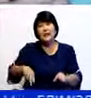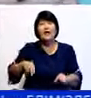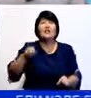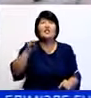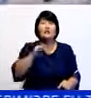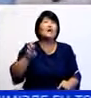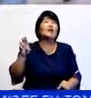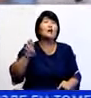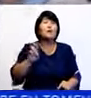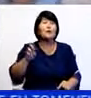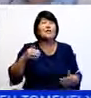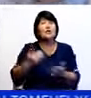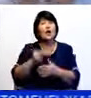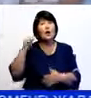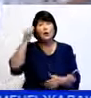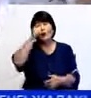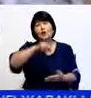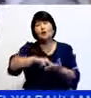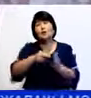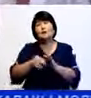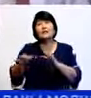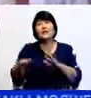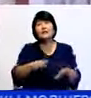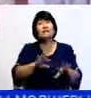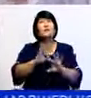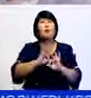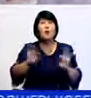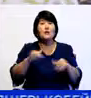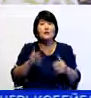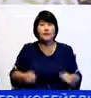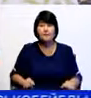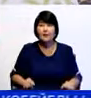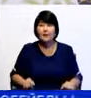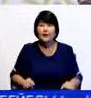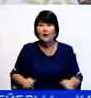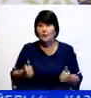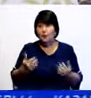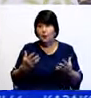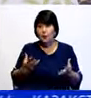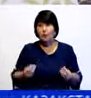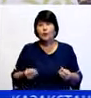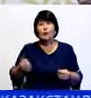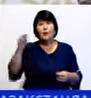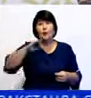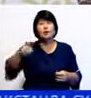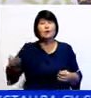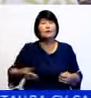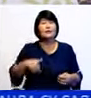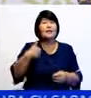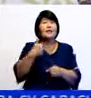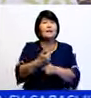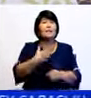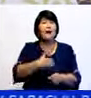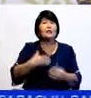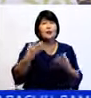Жаңбыржан Бекболатов жаңа оқу жылында жоспарланған істермен бөлісті. Бүгінгі күн оқушылардың өміріндегі ең маңызды